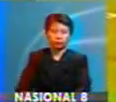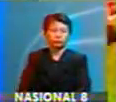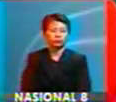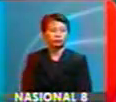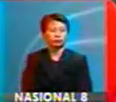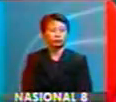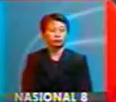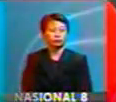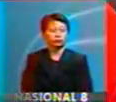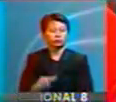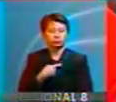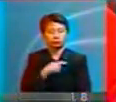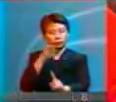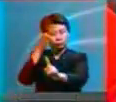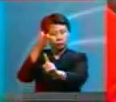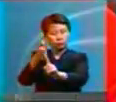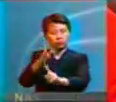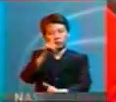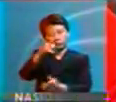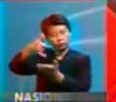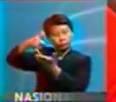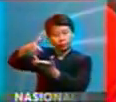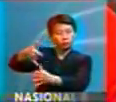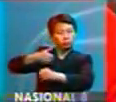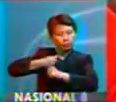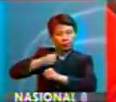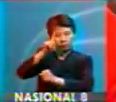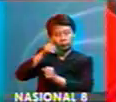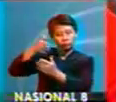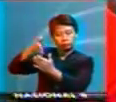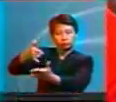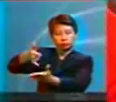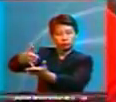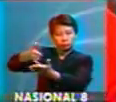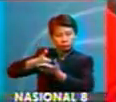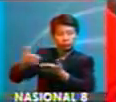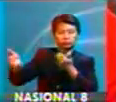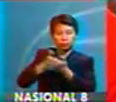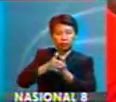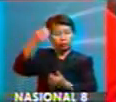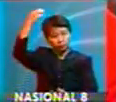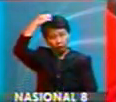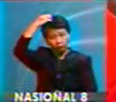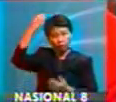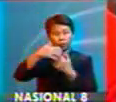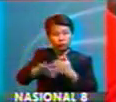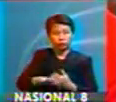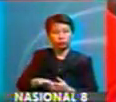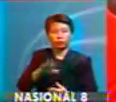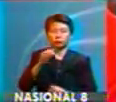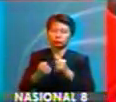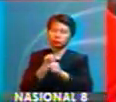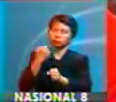mengegar Sas paling tidak satu piala kita bawa pulang untuk rakyat Negeri Selangor selepas berapa musim yang